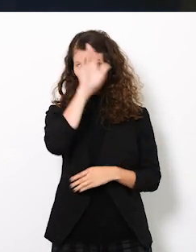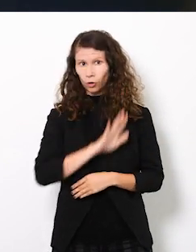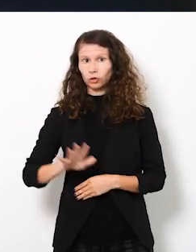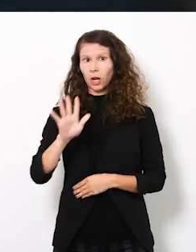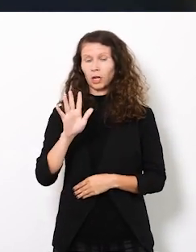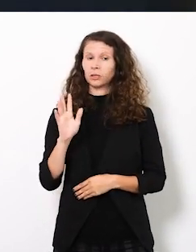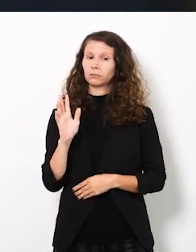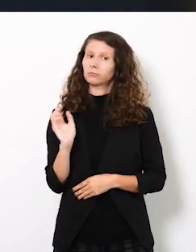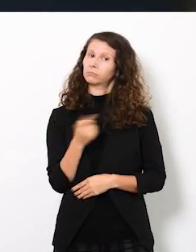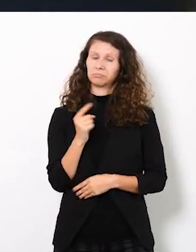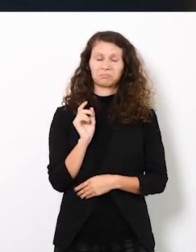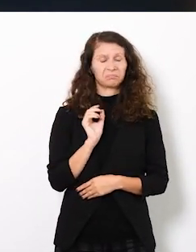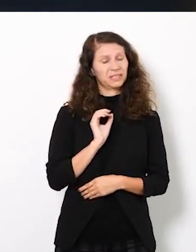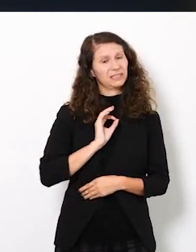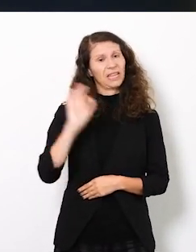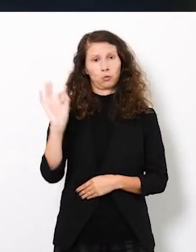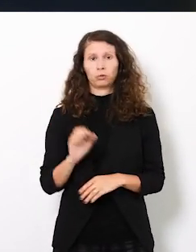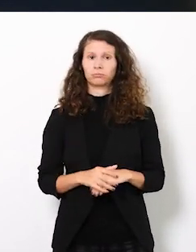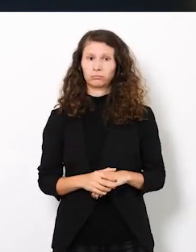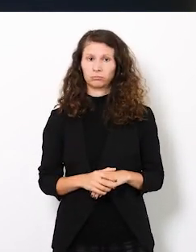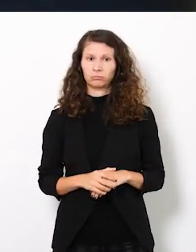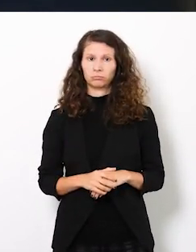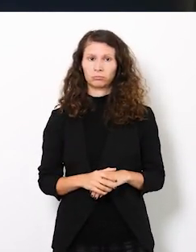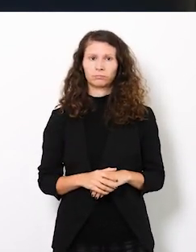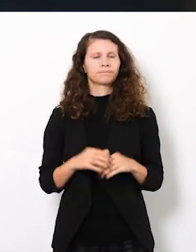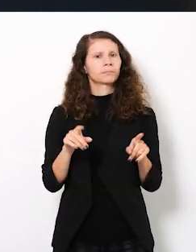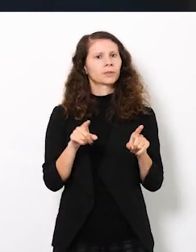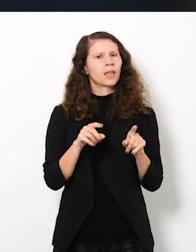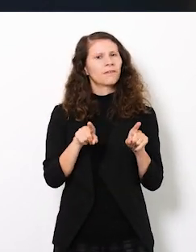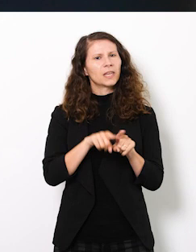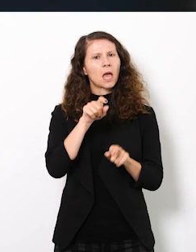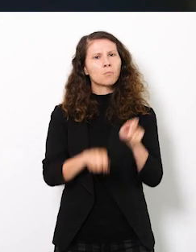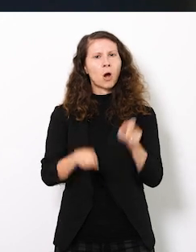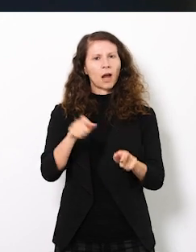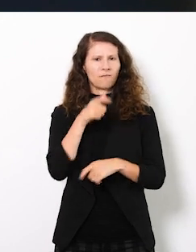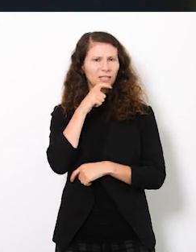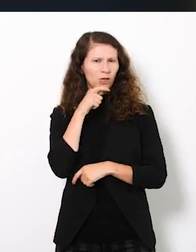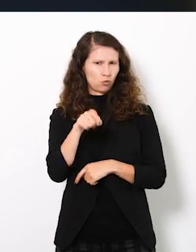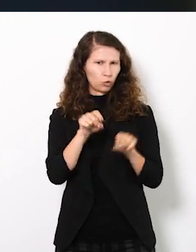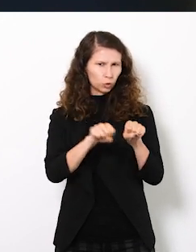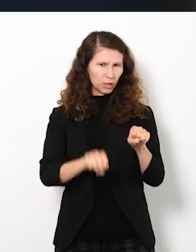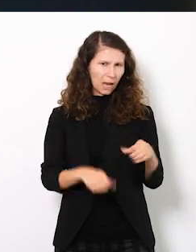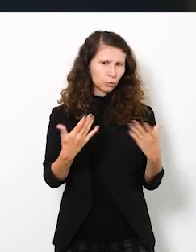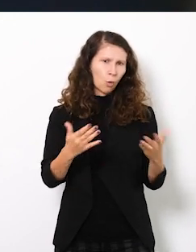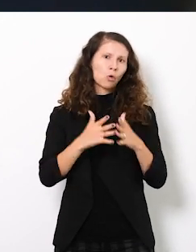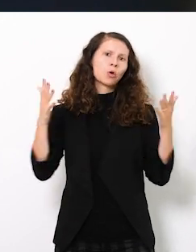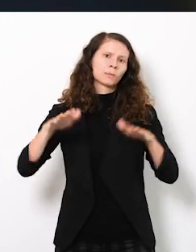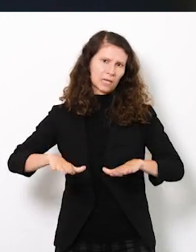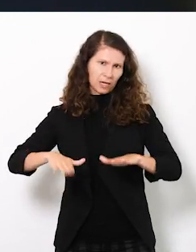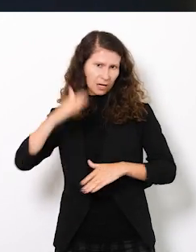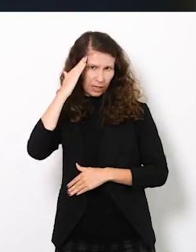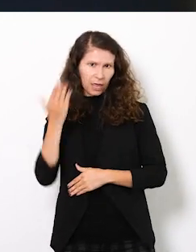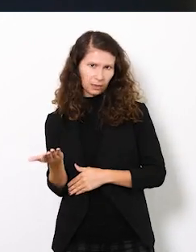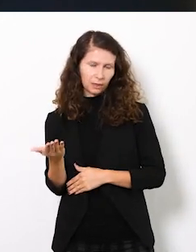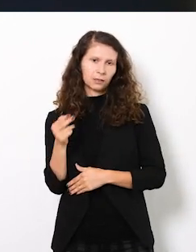Deutschland sehr gut. Also ein System analog der Bürgerversicherung kennen wir zum Beispiel aus Großbritannien mit dem